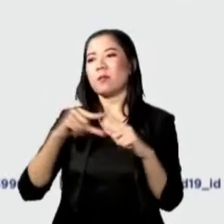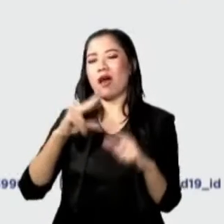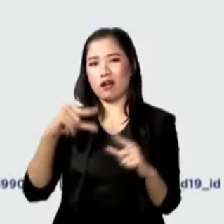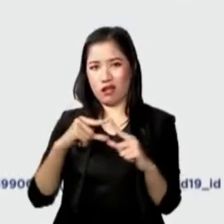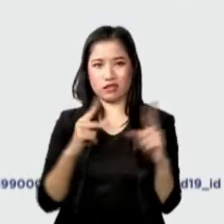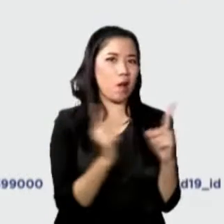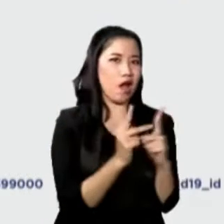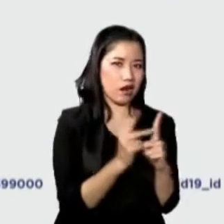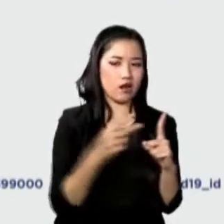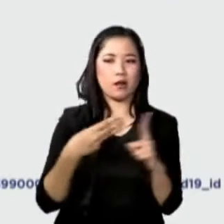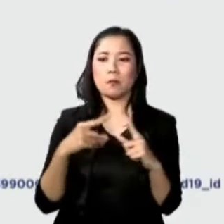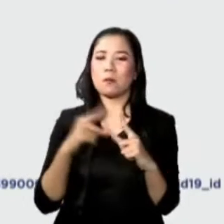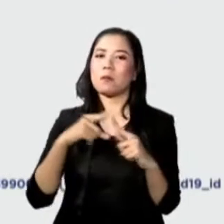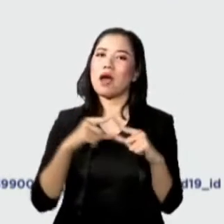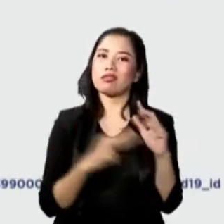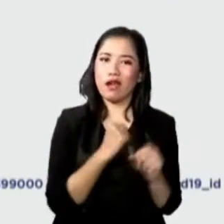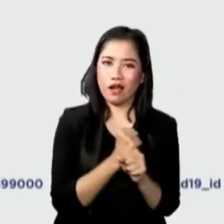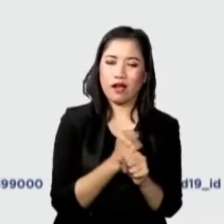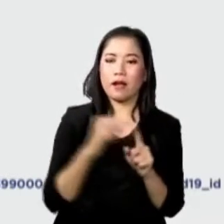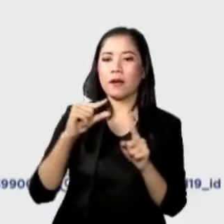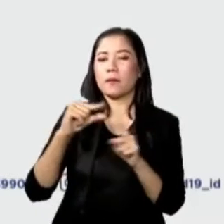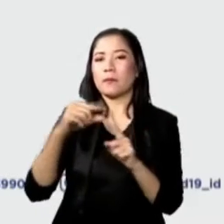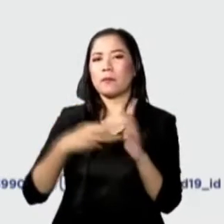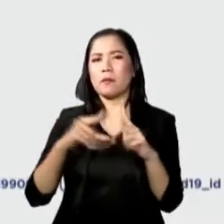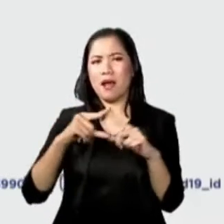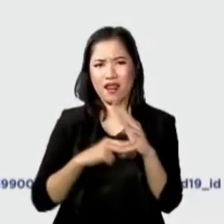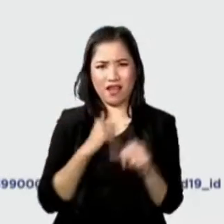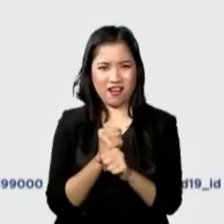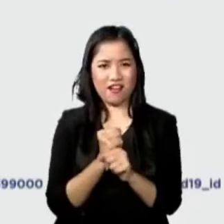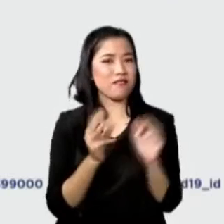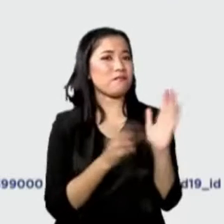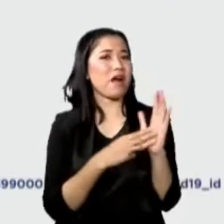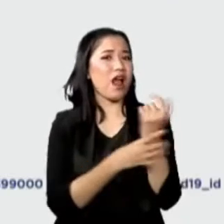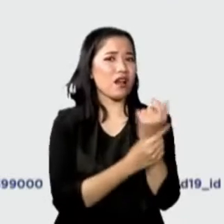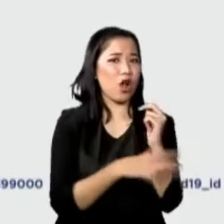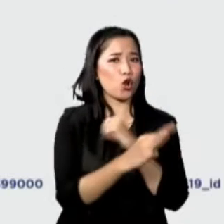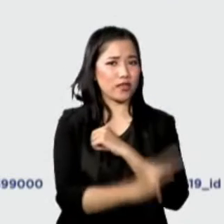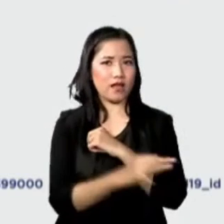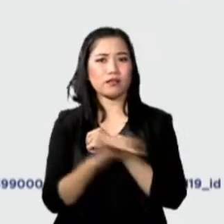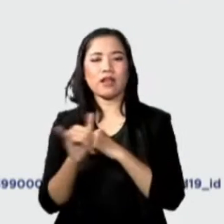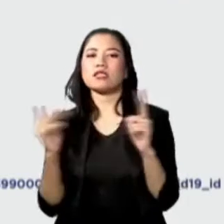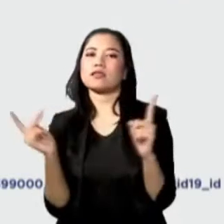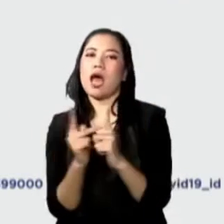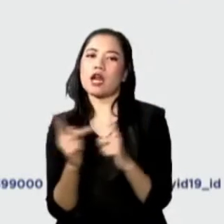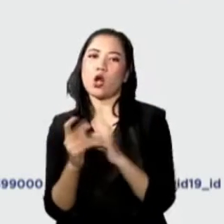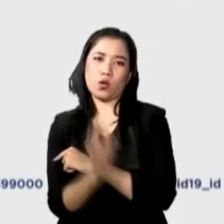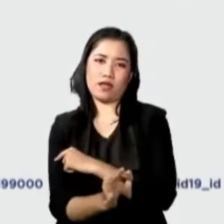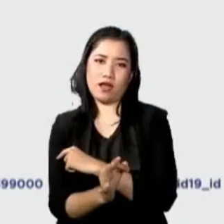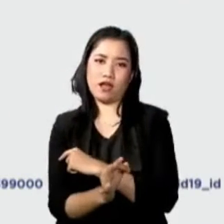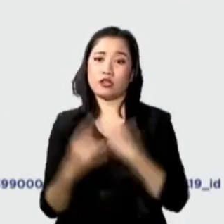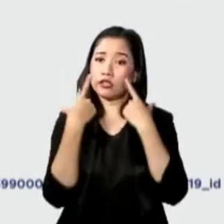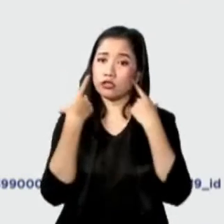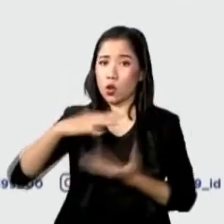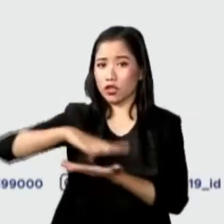Semarang, Batang, Pemalang, Kota Magelang, dan Kota Semarang. Dari Jawa